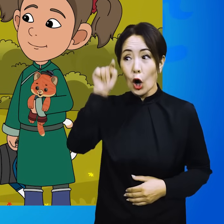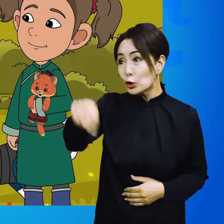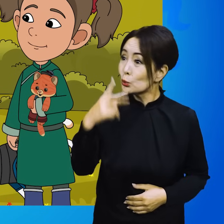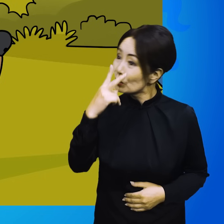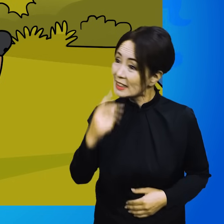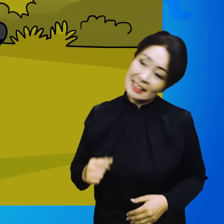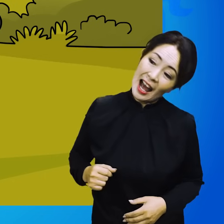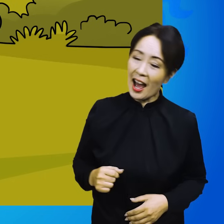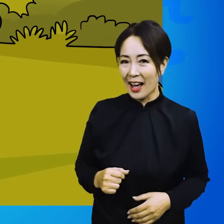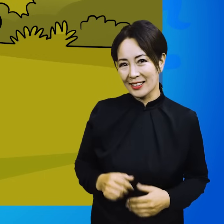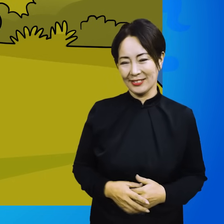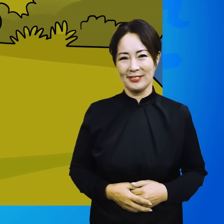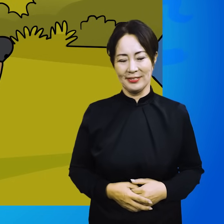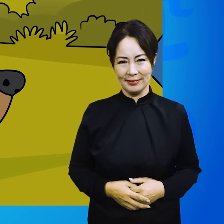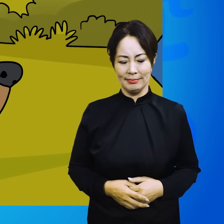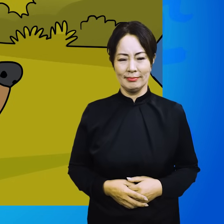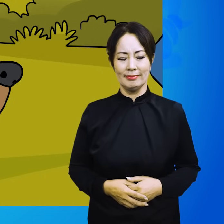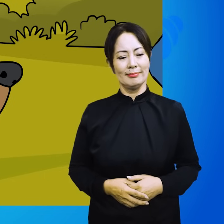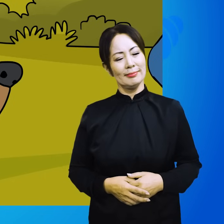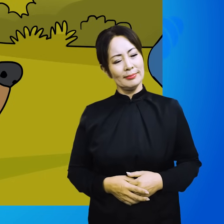Очиж үзье.